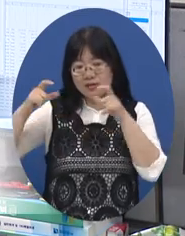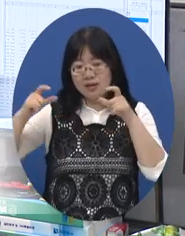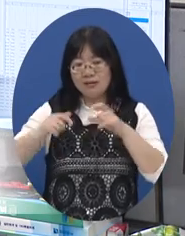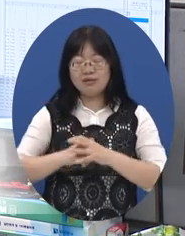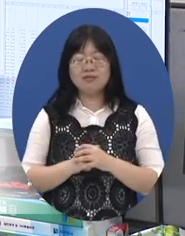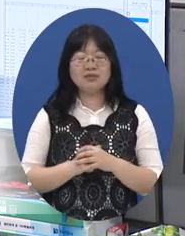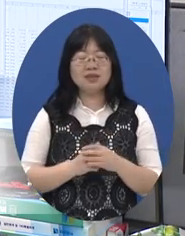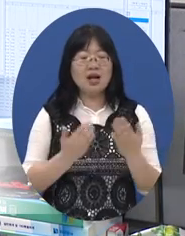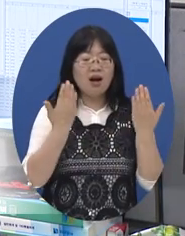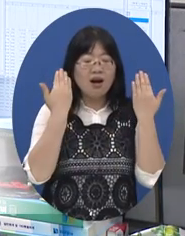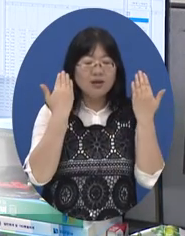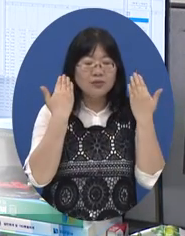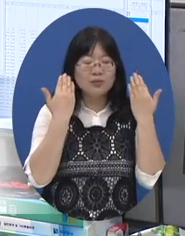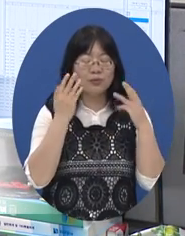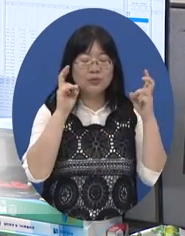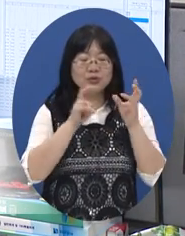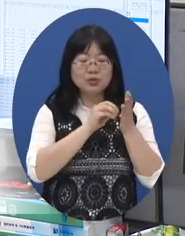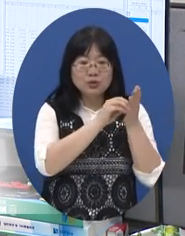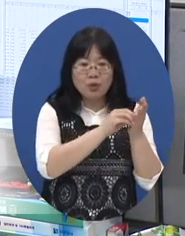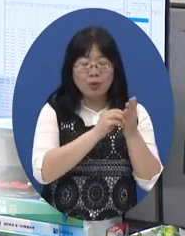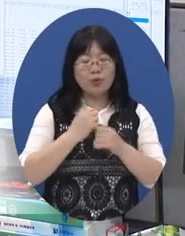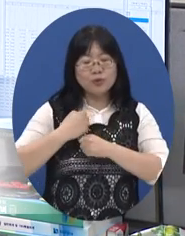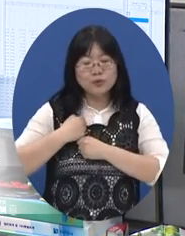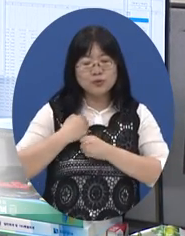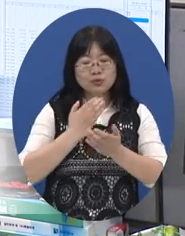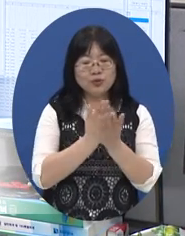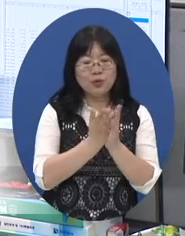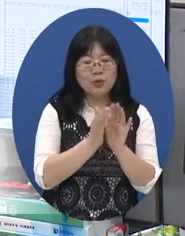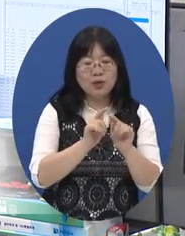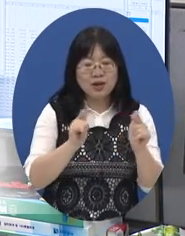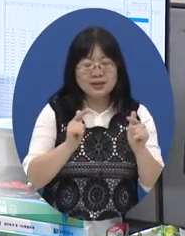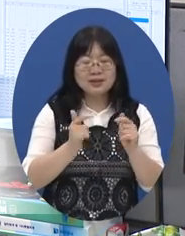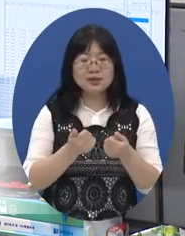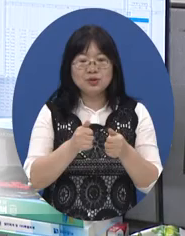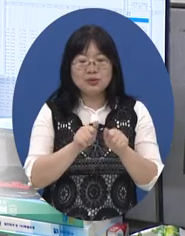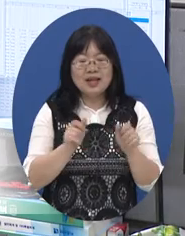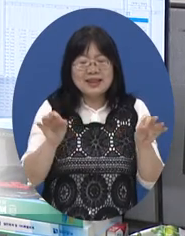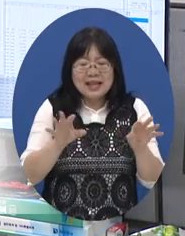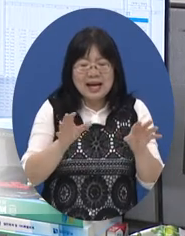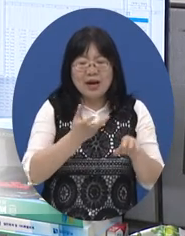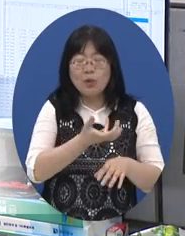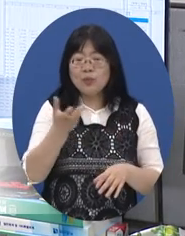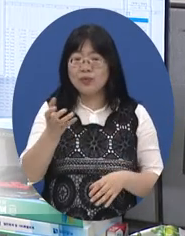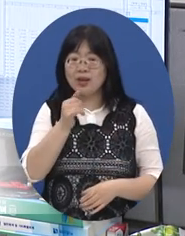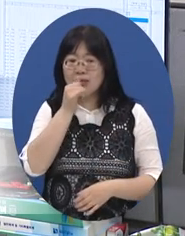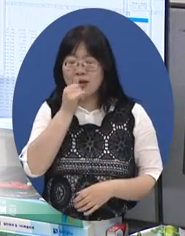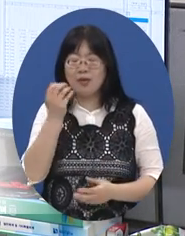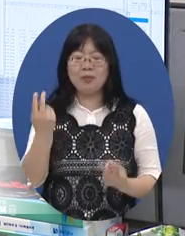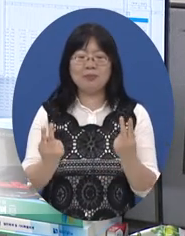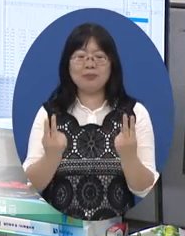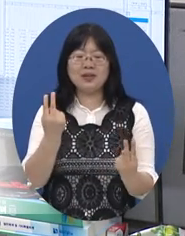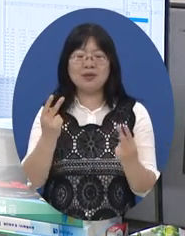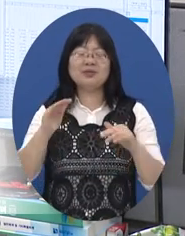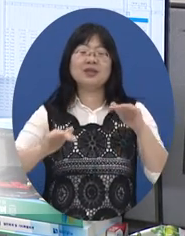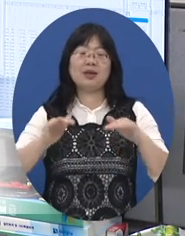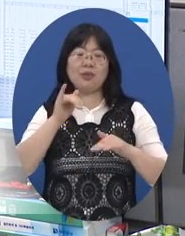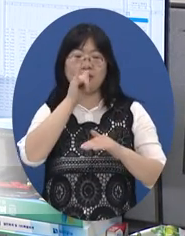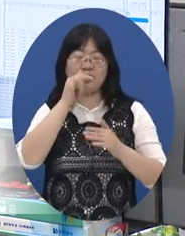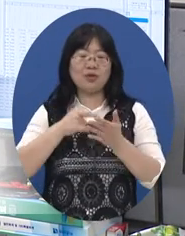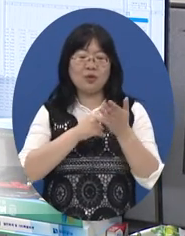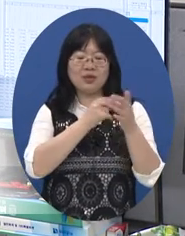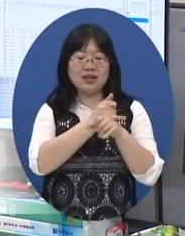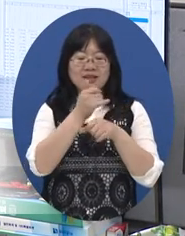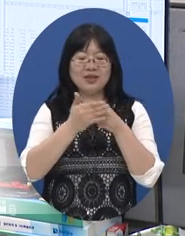학업이나 취업 또는 이제 군복무 등으로 주민등록을 잠깐 옮긴 경우 상대적으로 좀그 차별 있다는 그